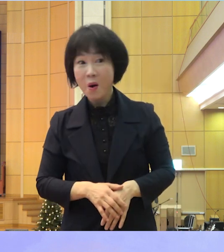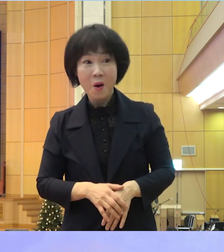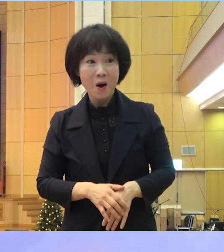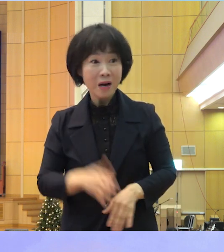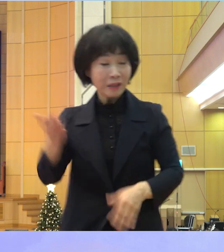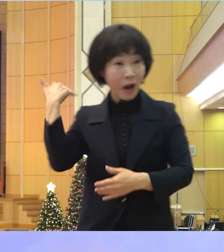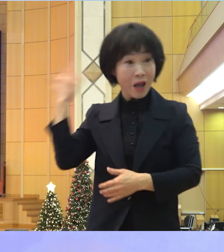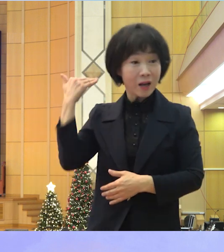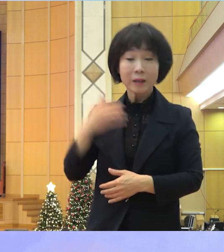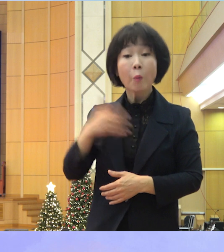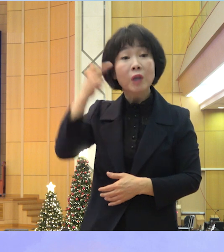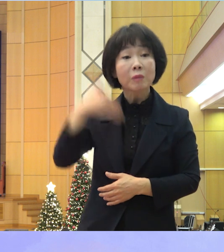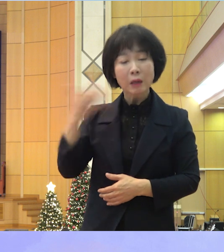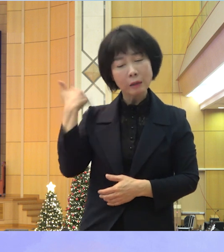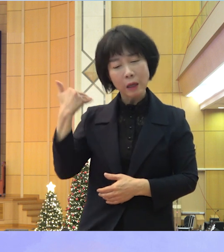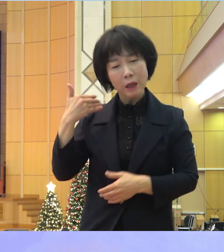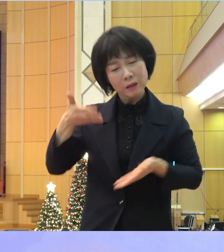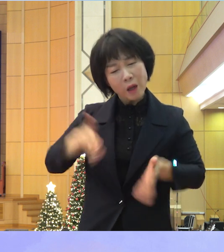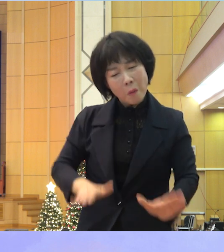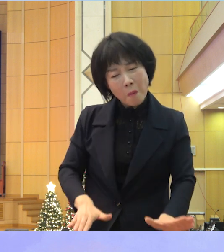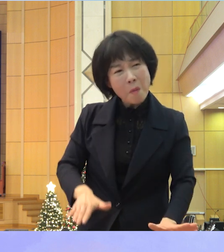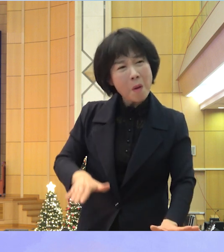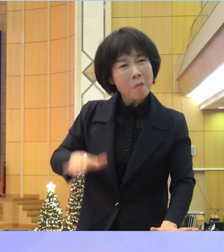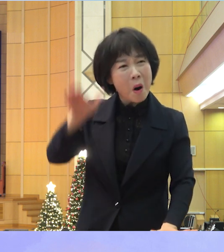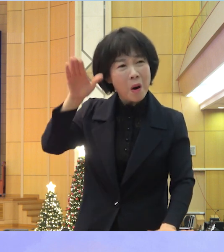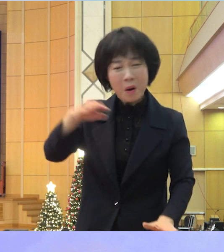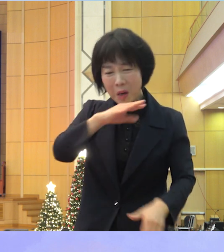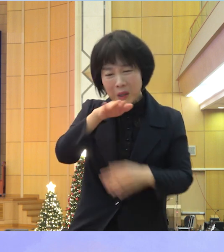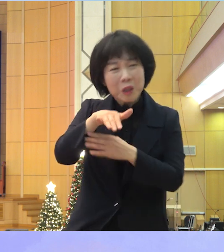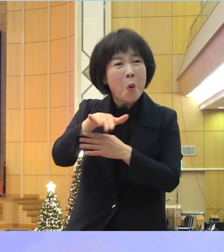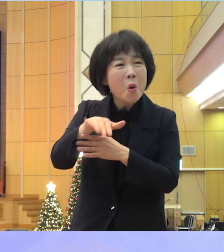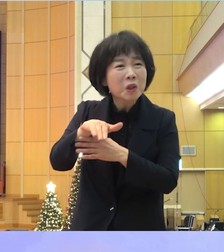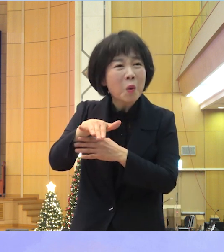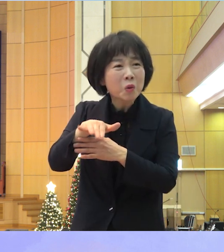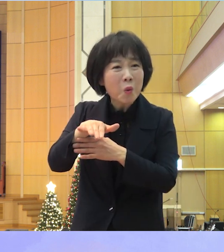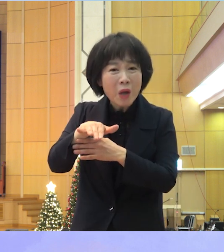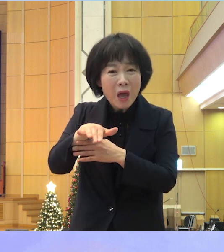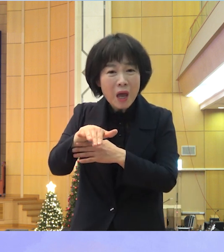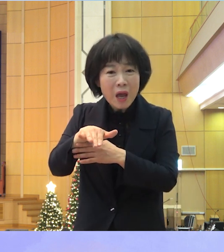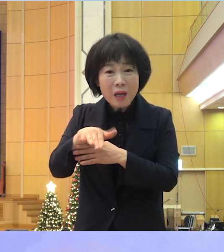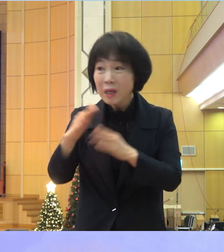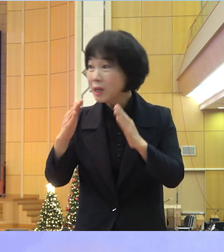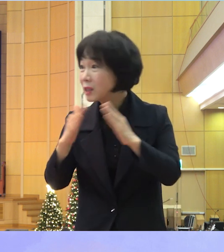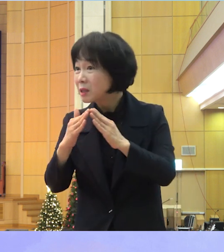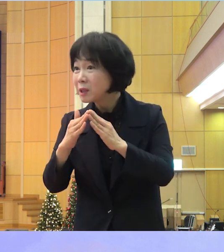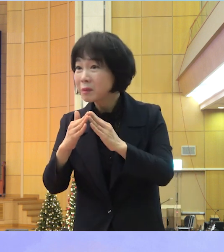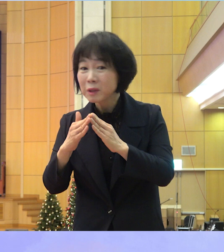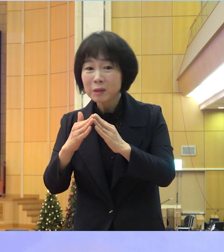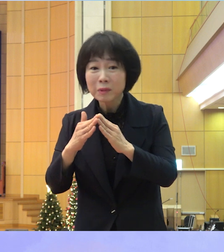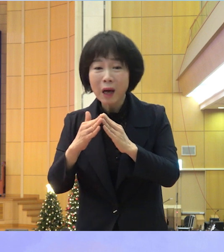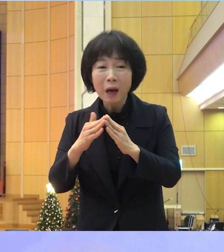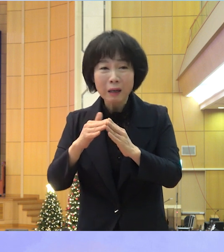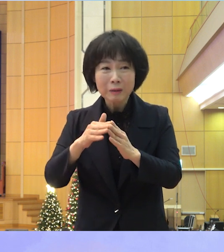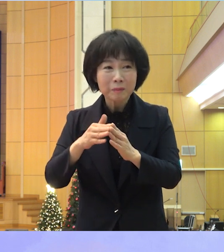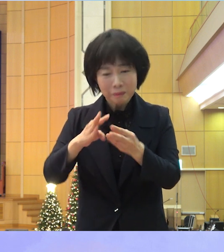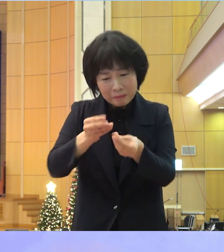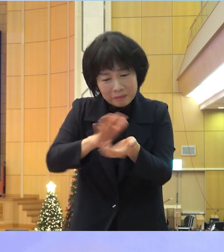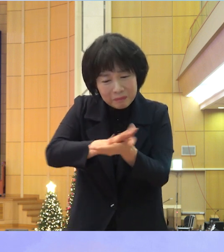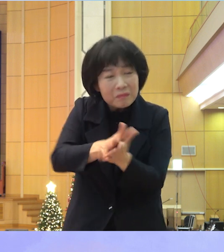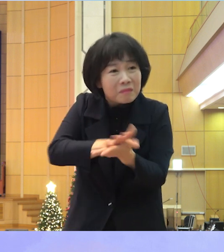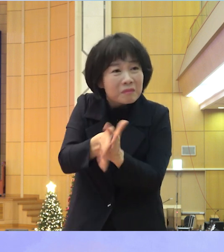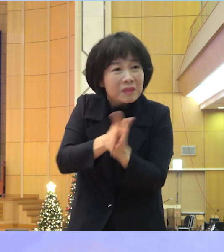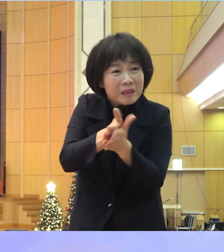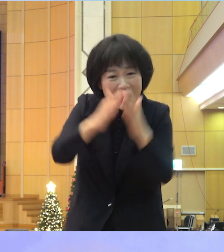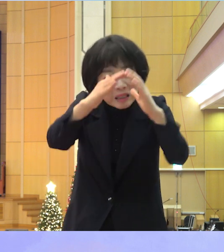일개 리에 1반부터 10반까지 전체를 다 찾아봐도 다 초가집이고